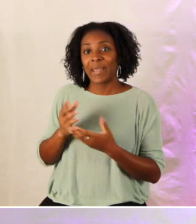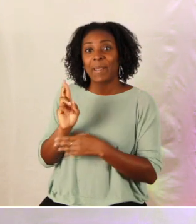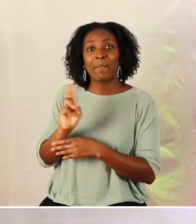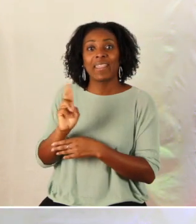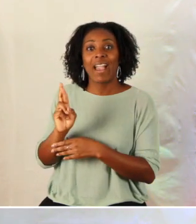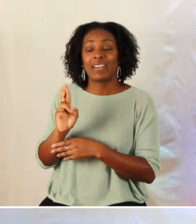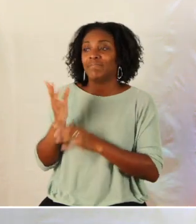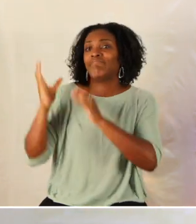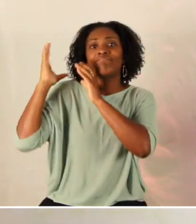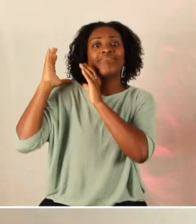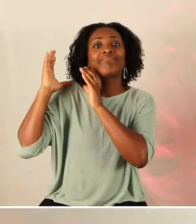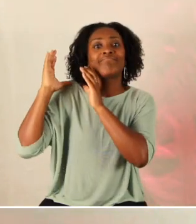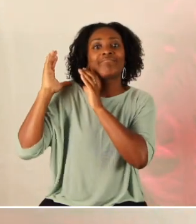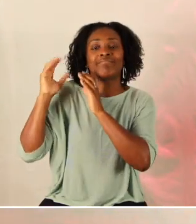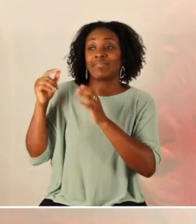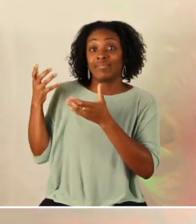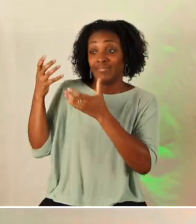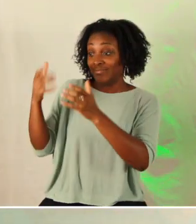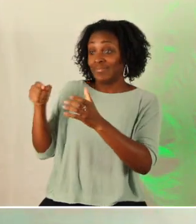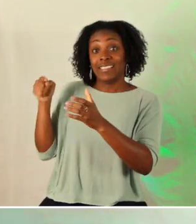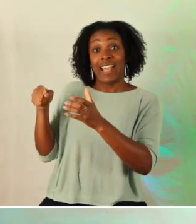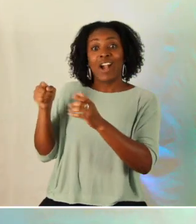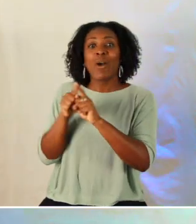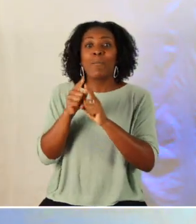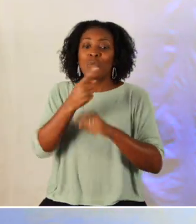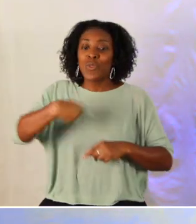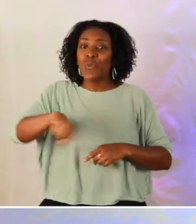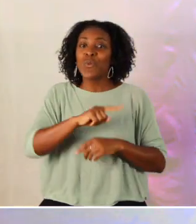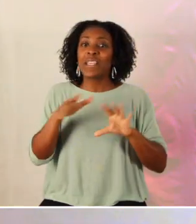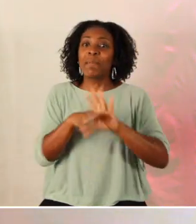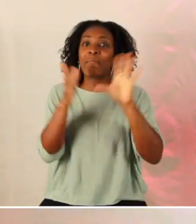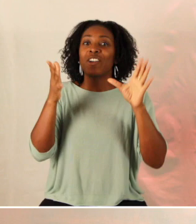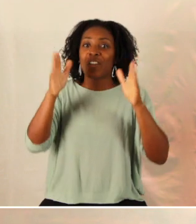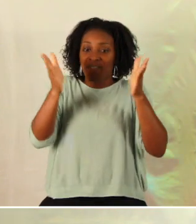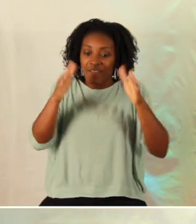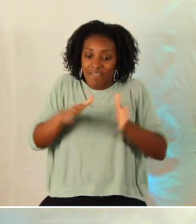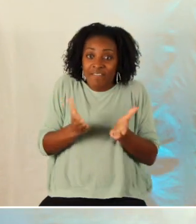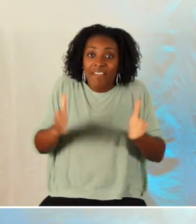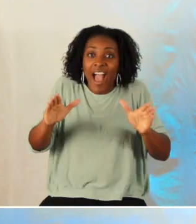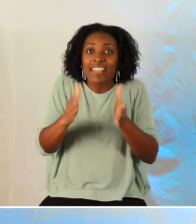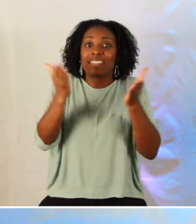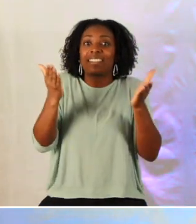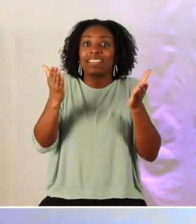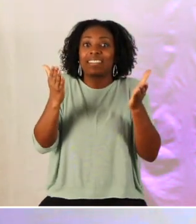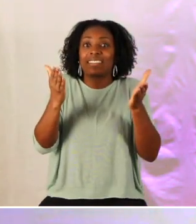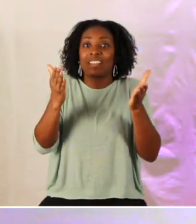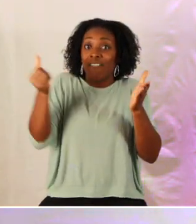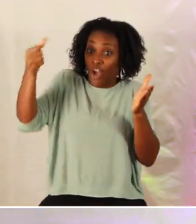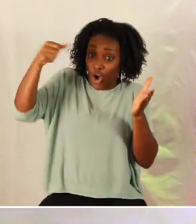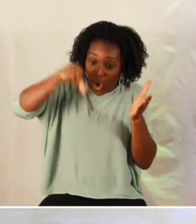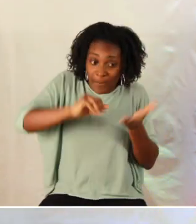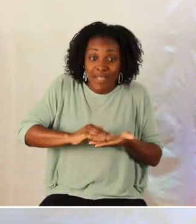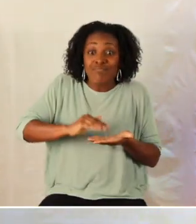cette cruche, et cette cruche, c'est la représentation du vase d'honneur que nous sommes, et ce vase devait être rempli. Et le Seigneur veut te remplir, veut me